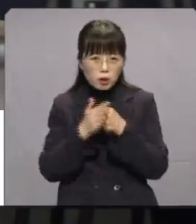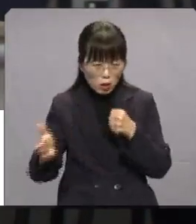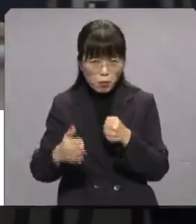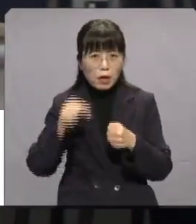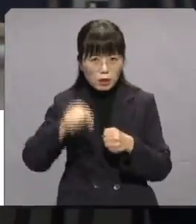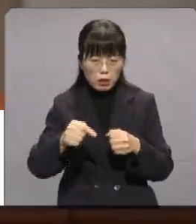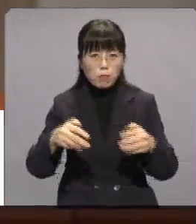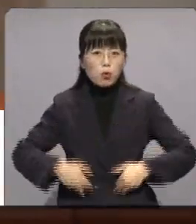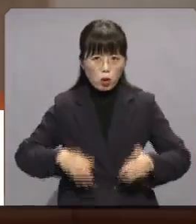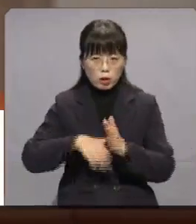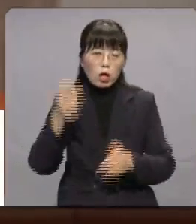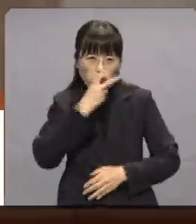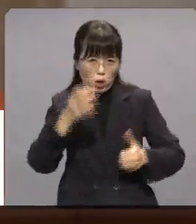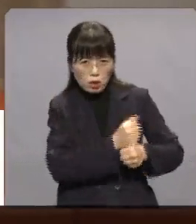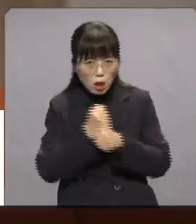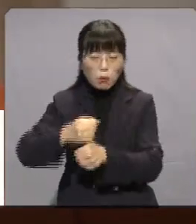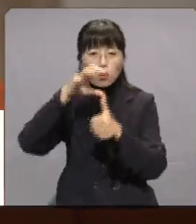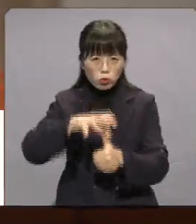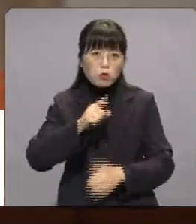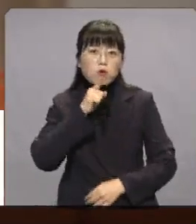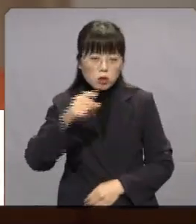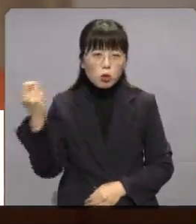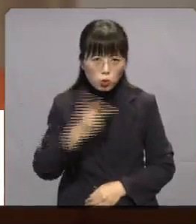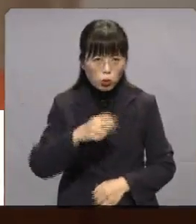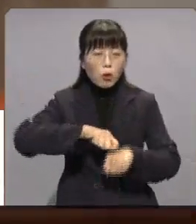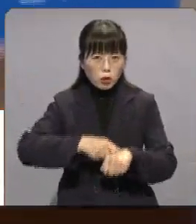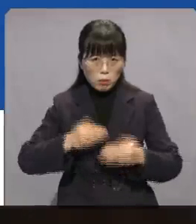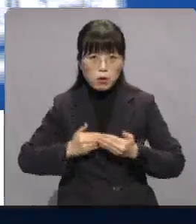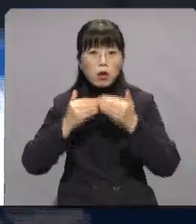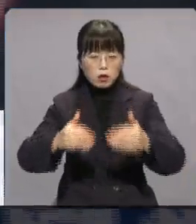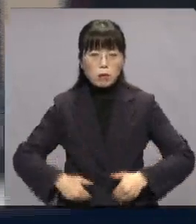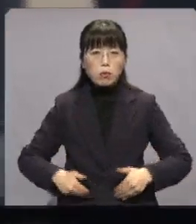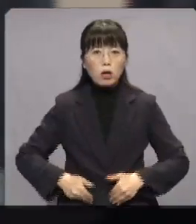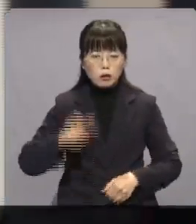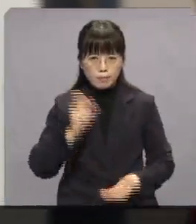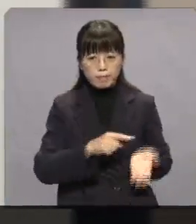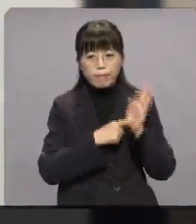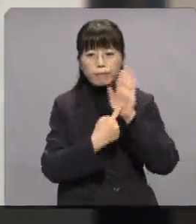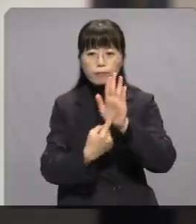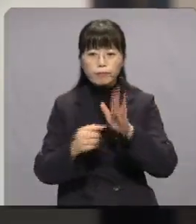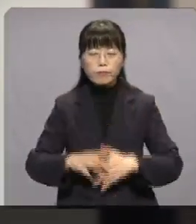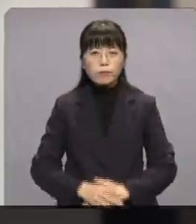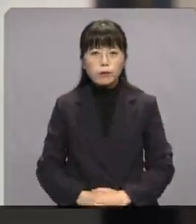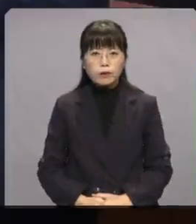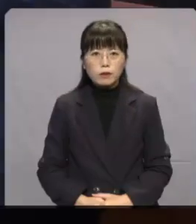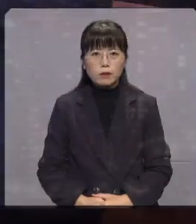필요한 범위 내에서 수사 체포 구금 기소 처벌의 절차를 밟아야 한다고 강조했습니다